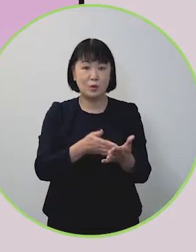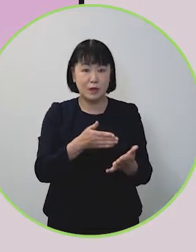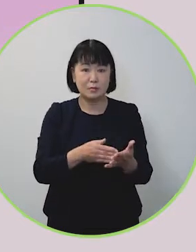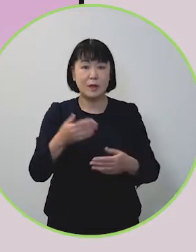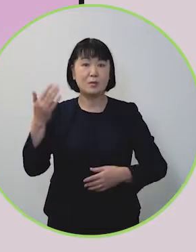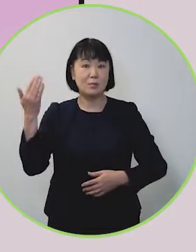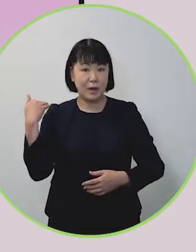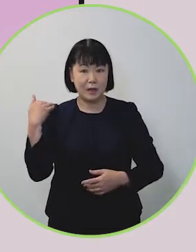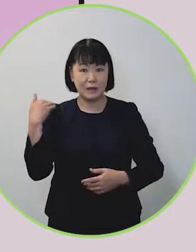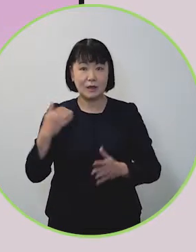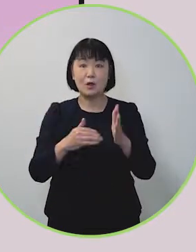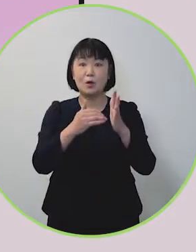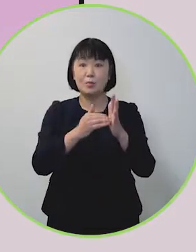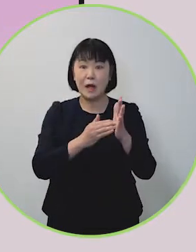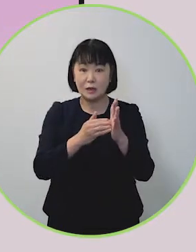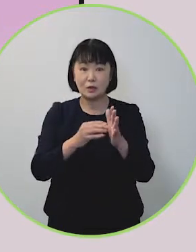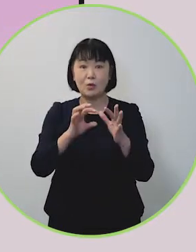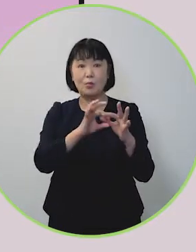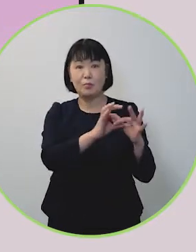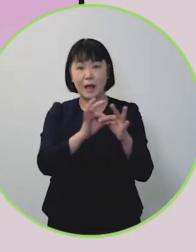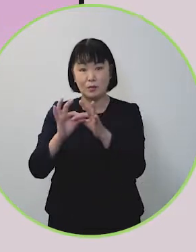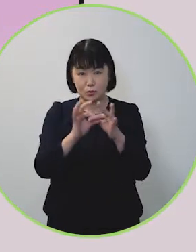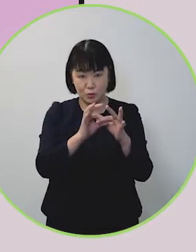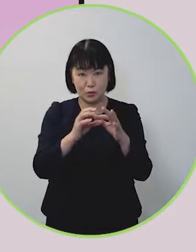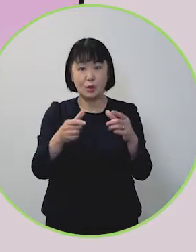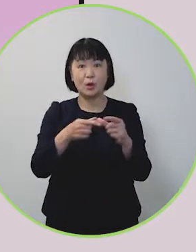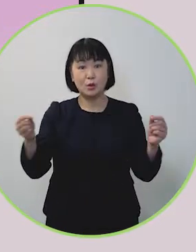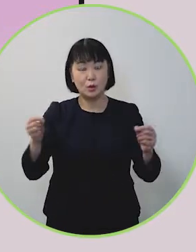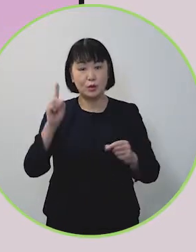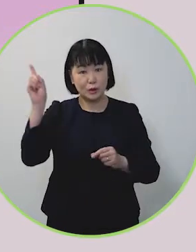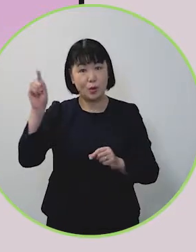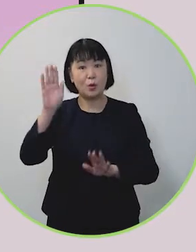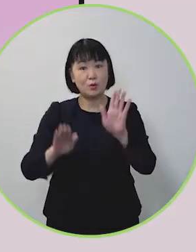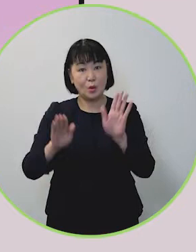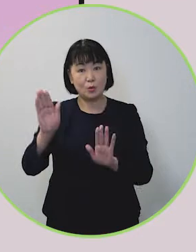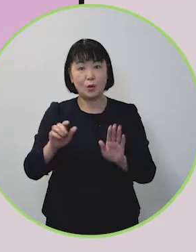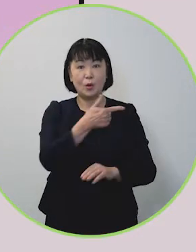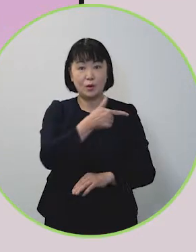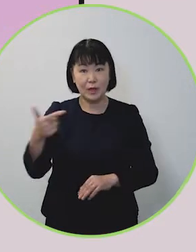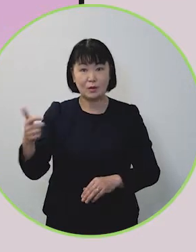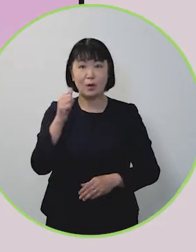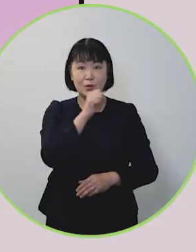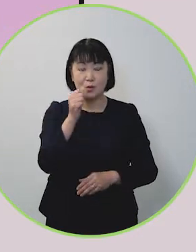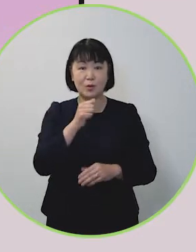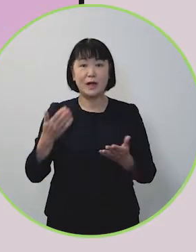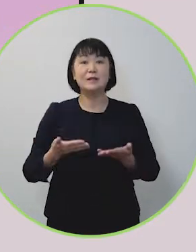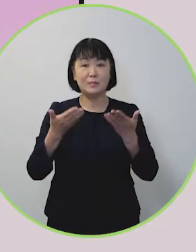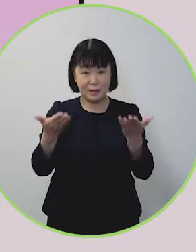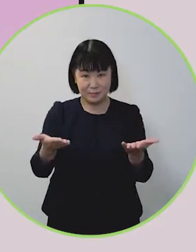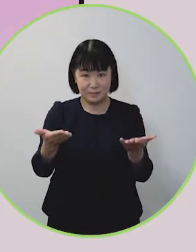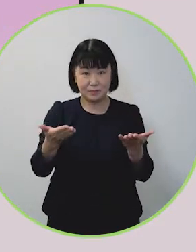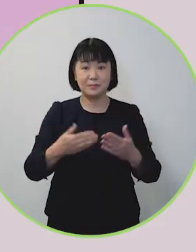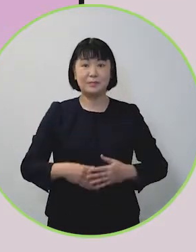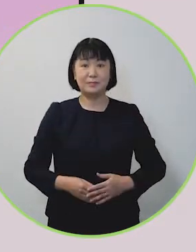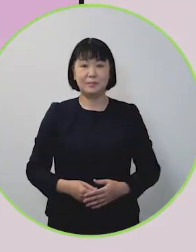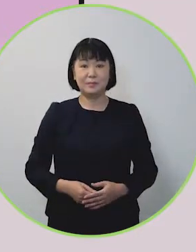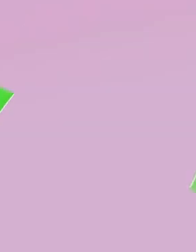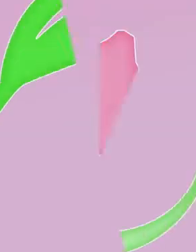に入る前にプラスチックをめぐる国の動向など最近の状況を紹介していくね